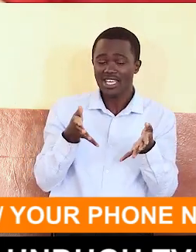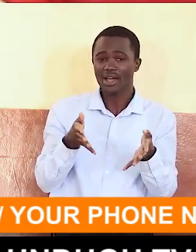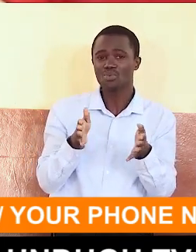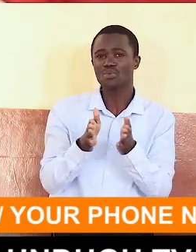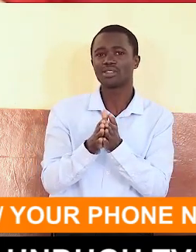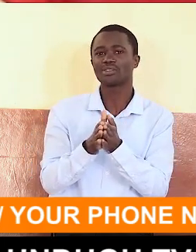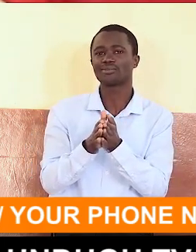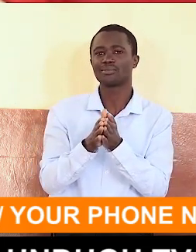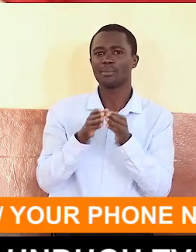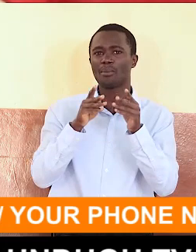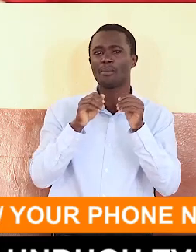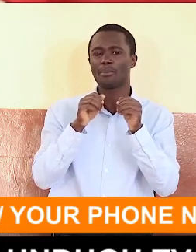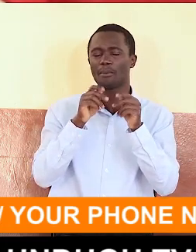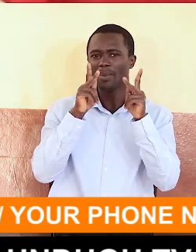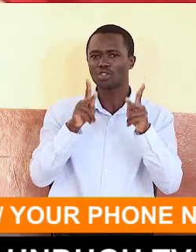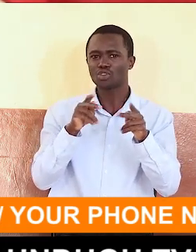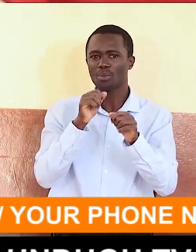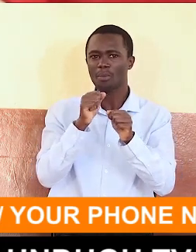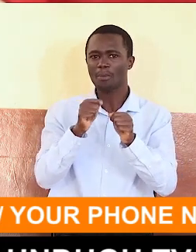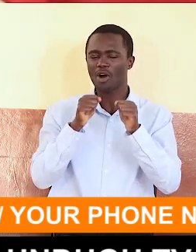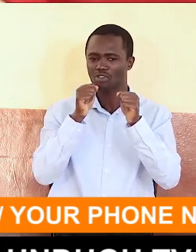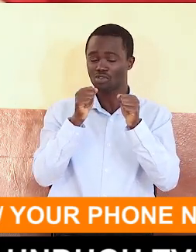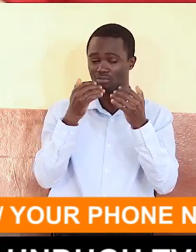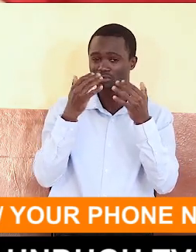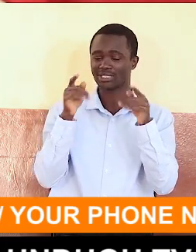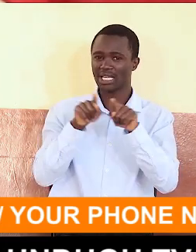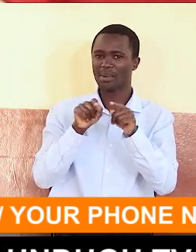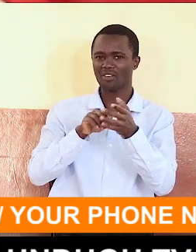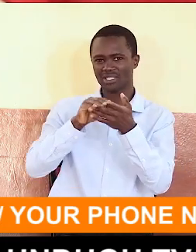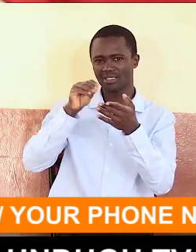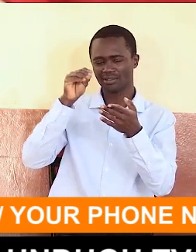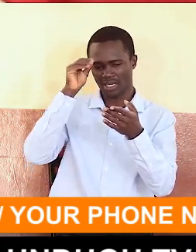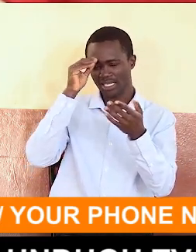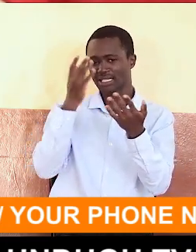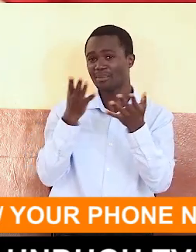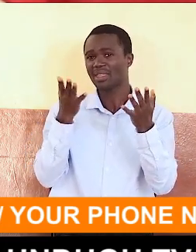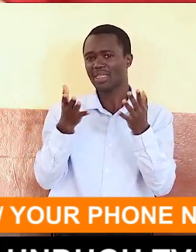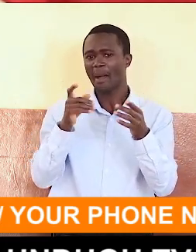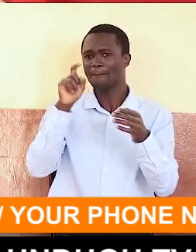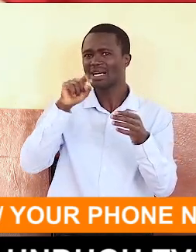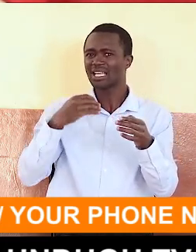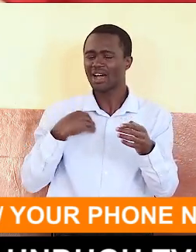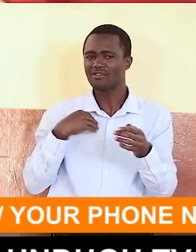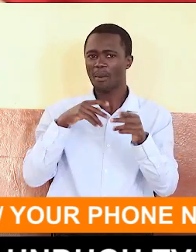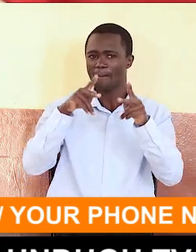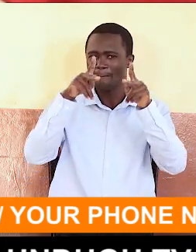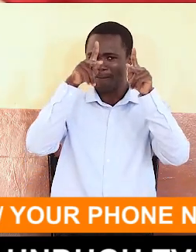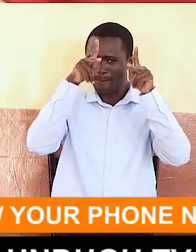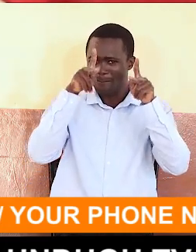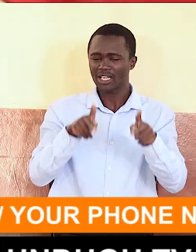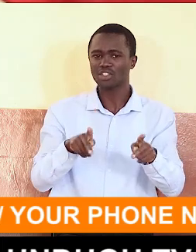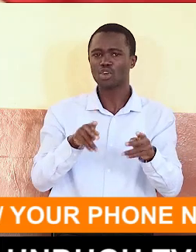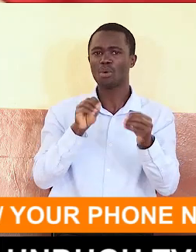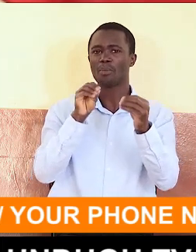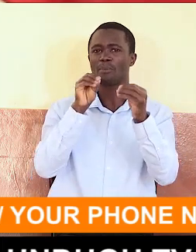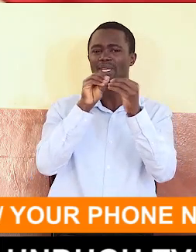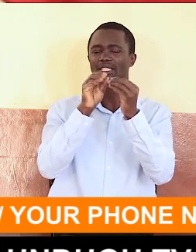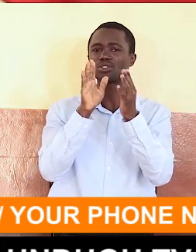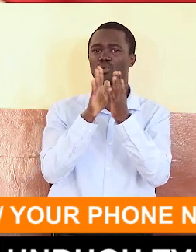mkubwa, anatufundisha kuna somo pale ya kwamba there must be a personal encounter with